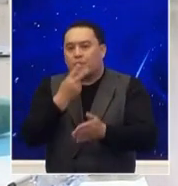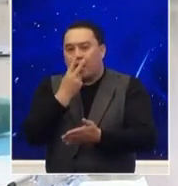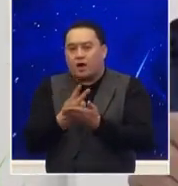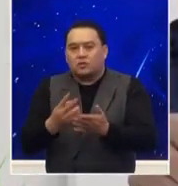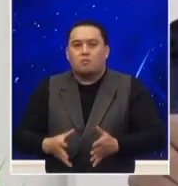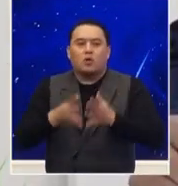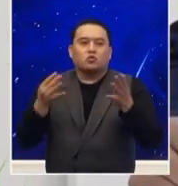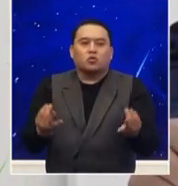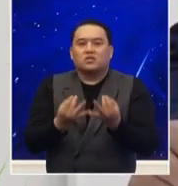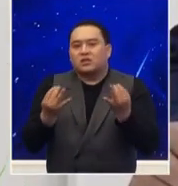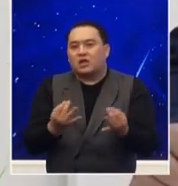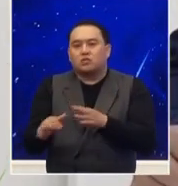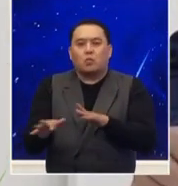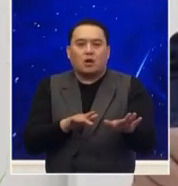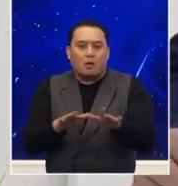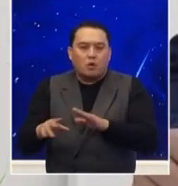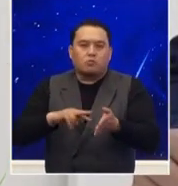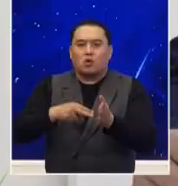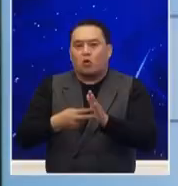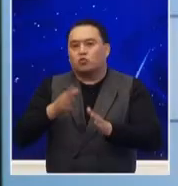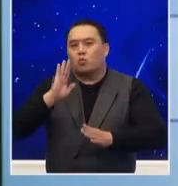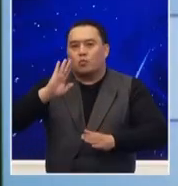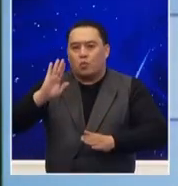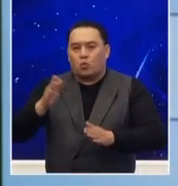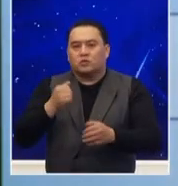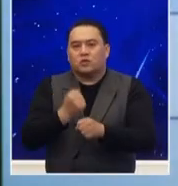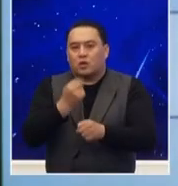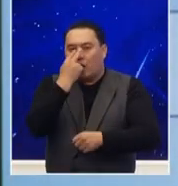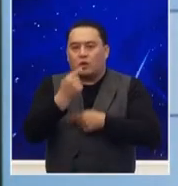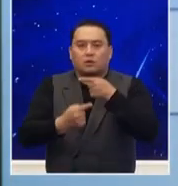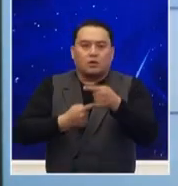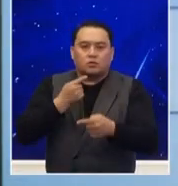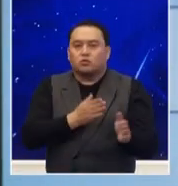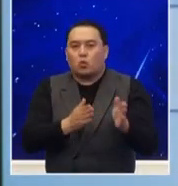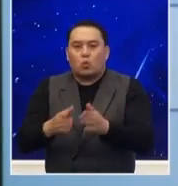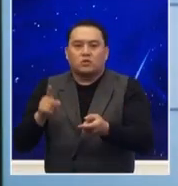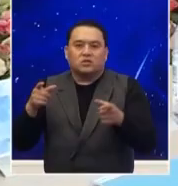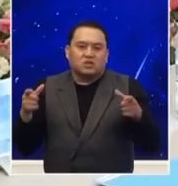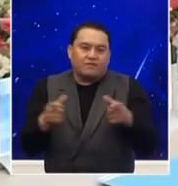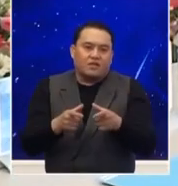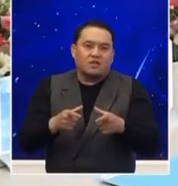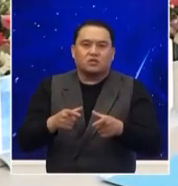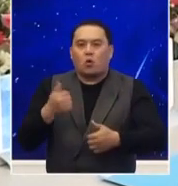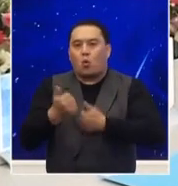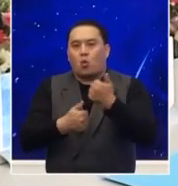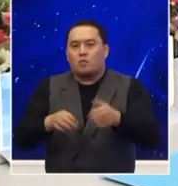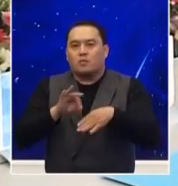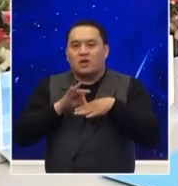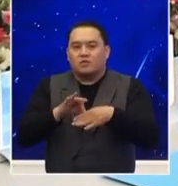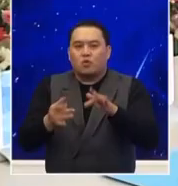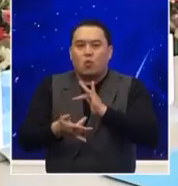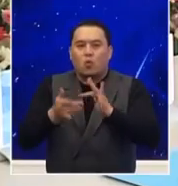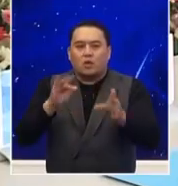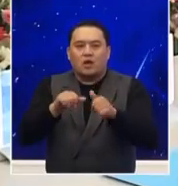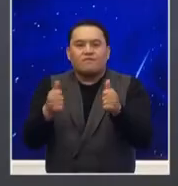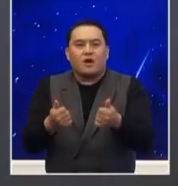большой интерес к мероприятию, поэтому в планах на будущее сделать его традиционным. В связи с карантинными мерами конкурс прошел в